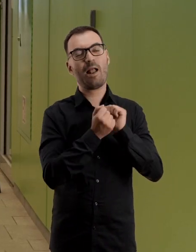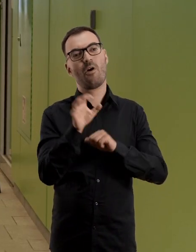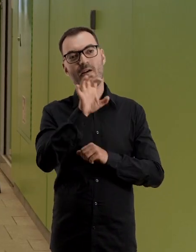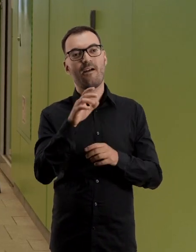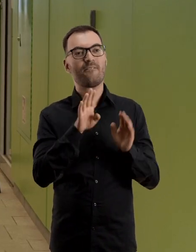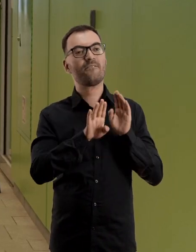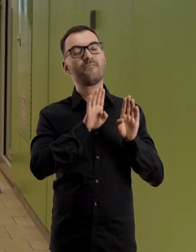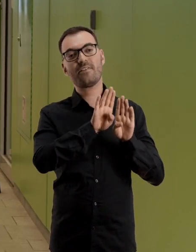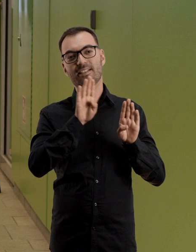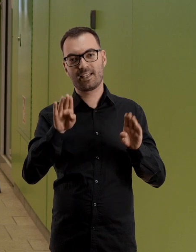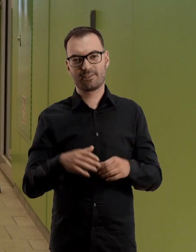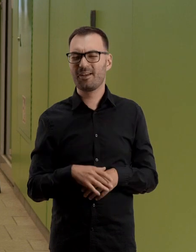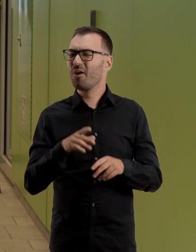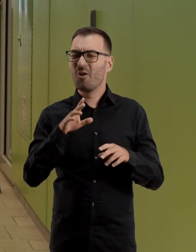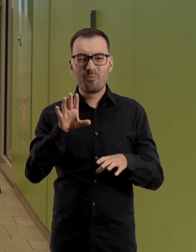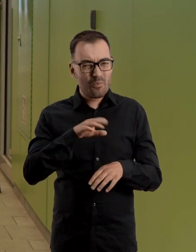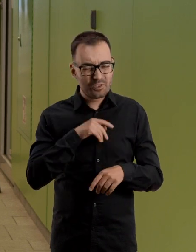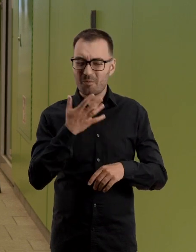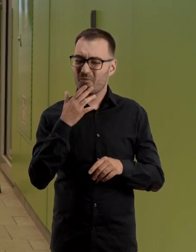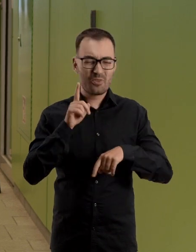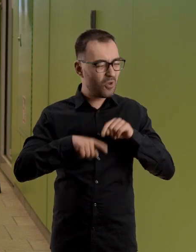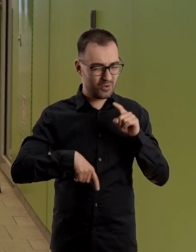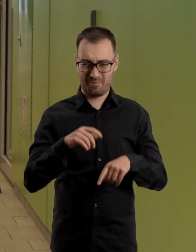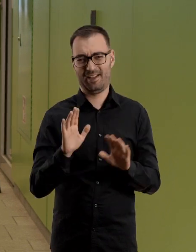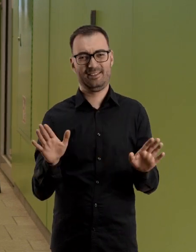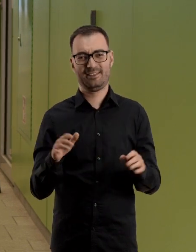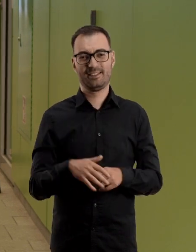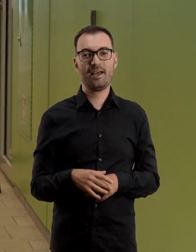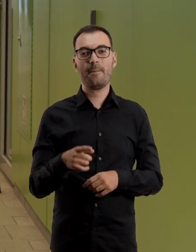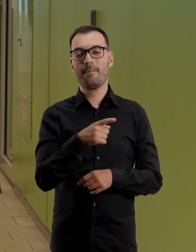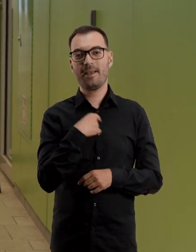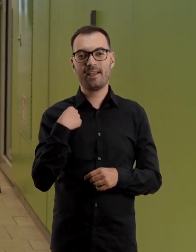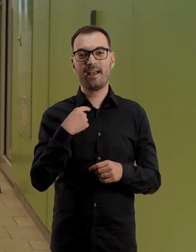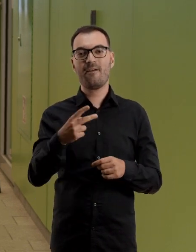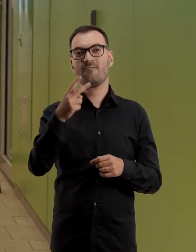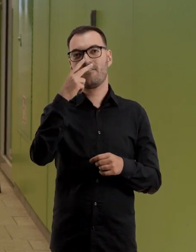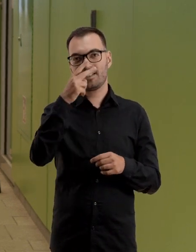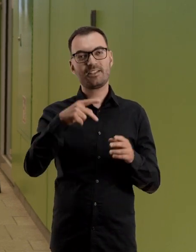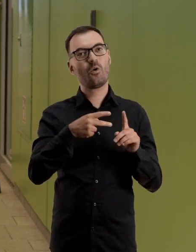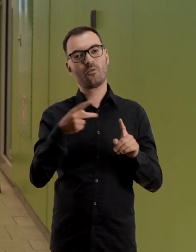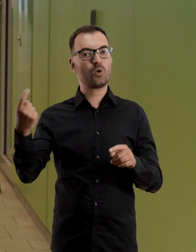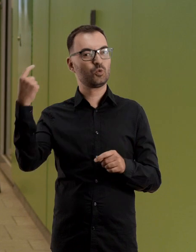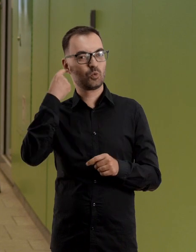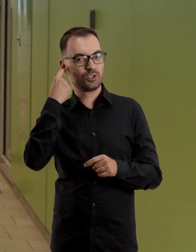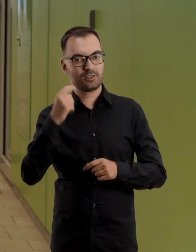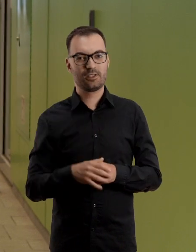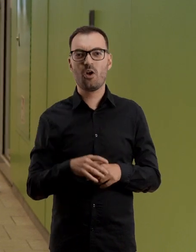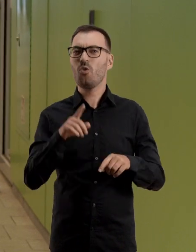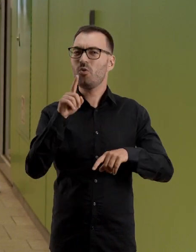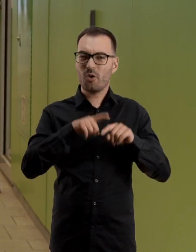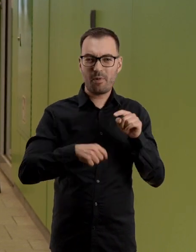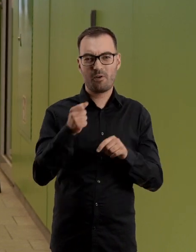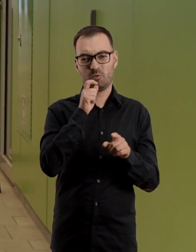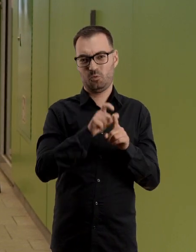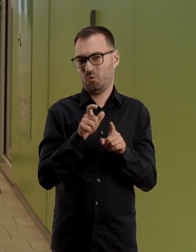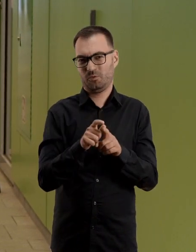wystawę. Normalnie można tak mówić, bo dla nas widzeniem jest słyszenie. Używajmy normalnie